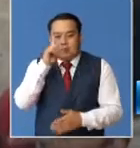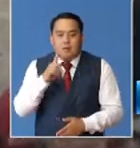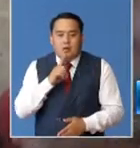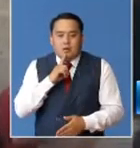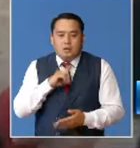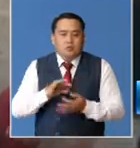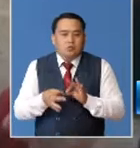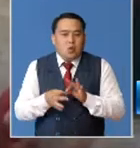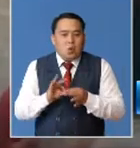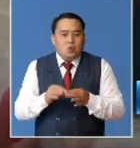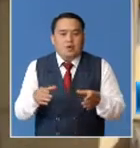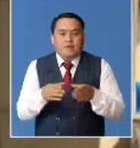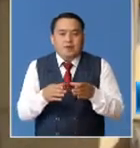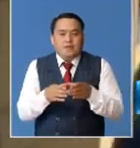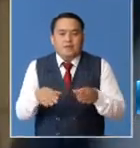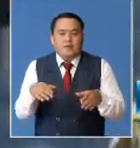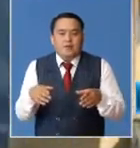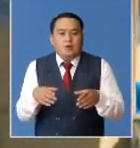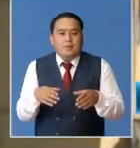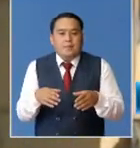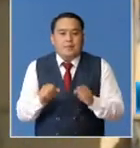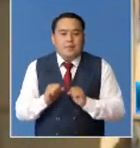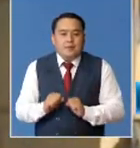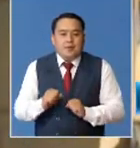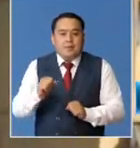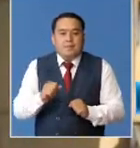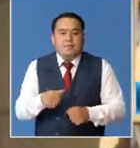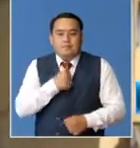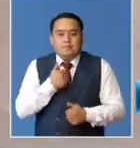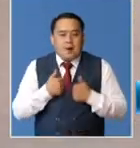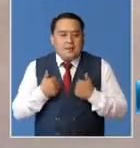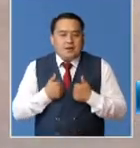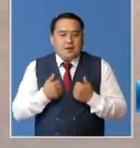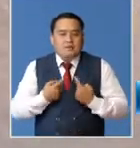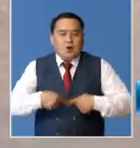там усложнилась. Члены экстремистских группировок предпринимают попытки создать